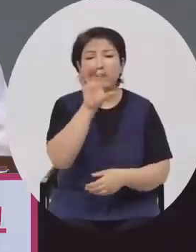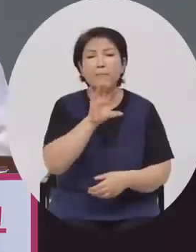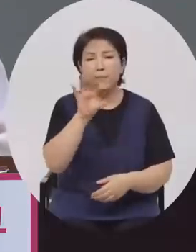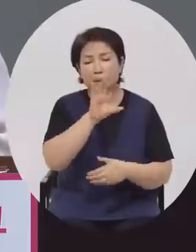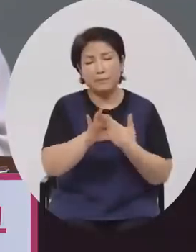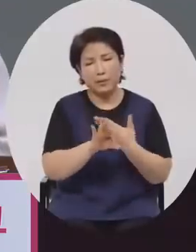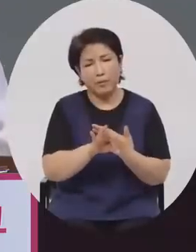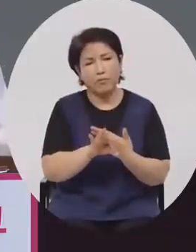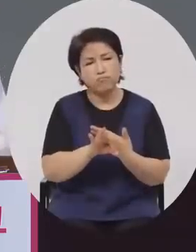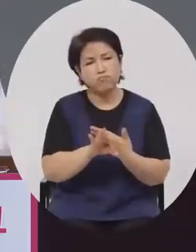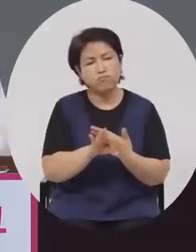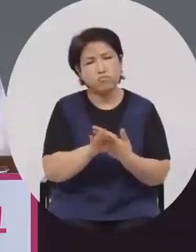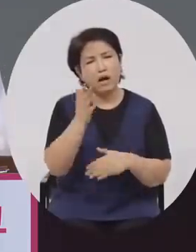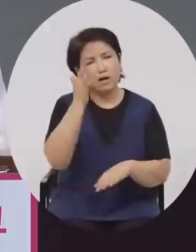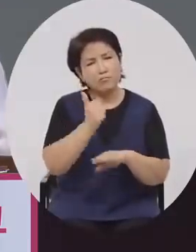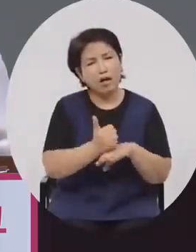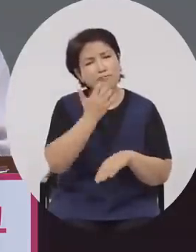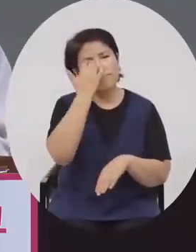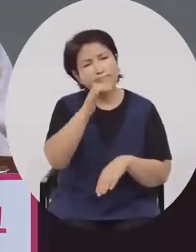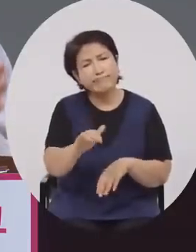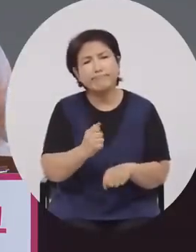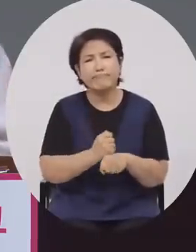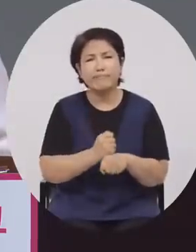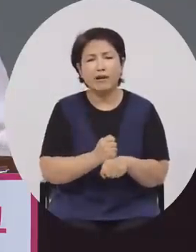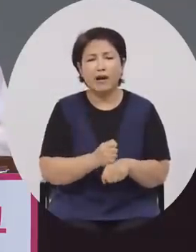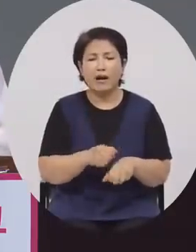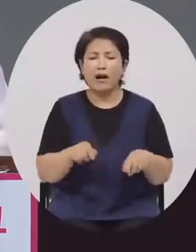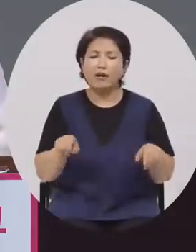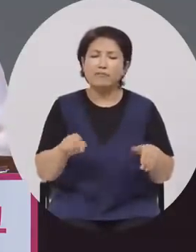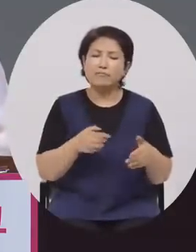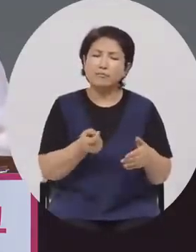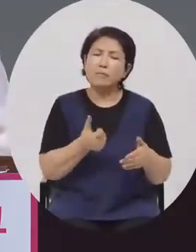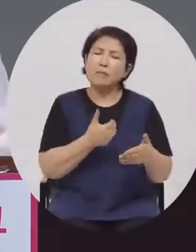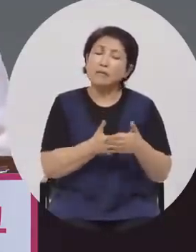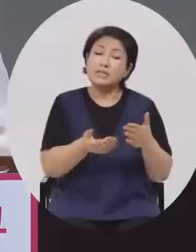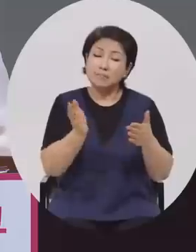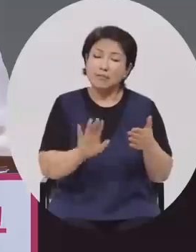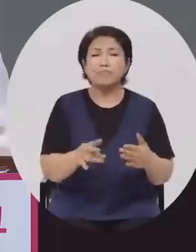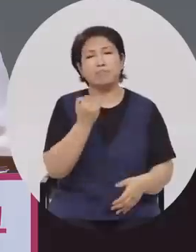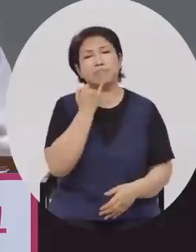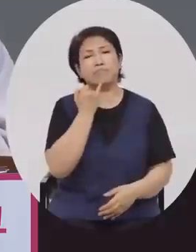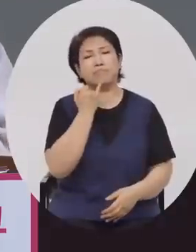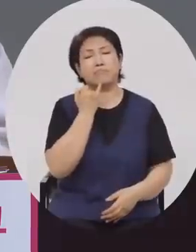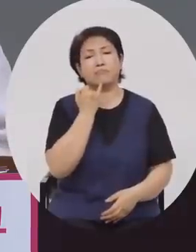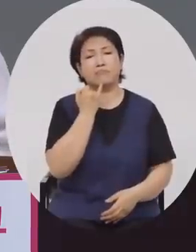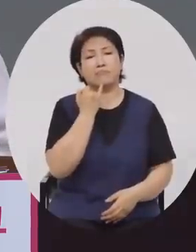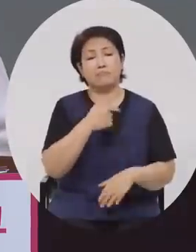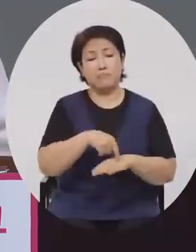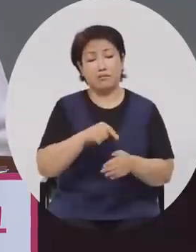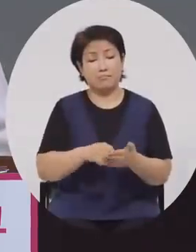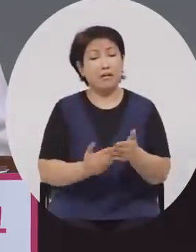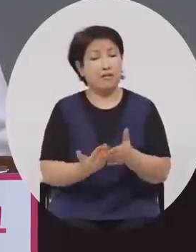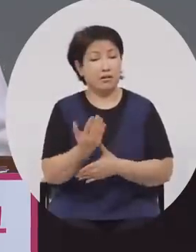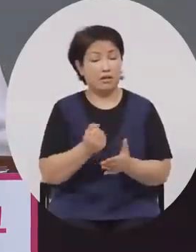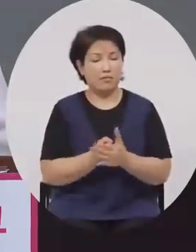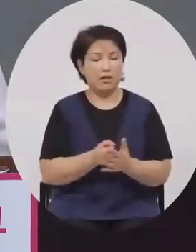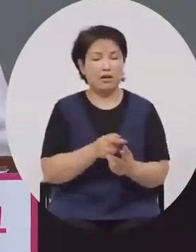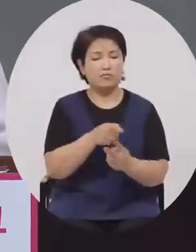하면 그 다음에는 그래도 좀 떨리도 괜찮아진다. 그러니까 두 가지를 겸해야